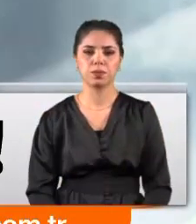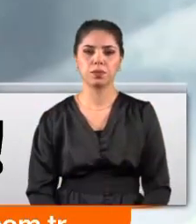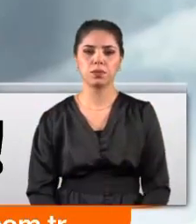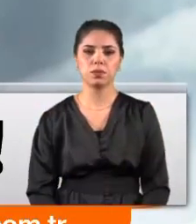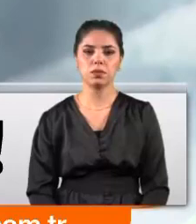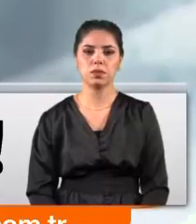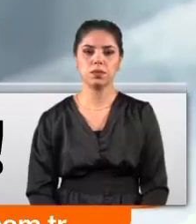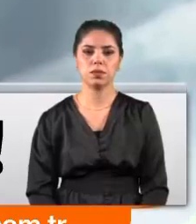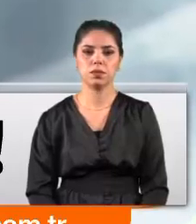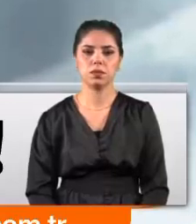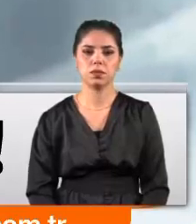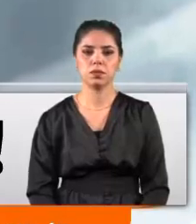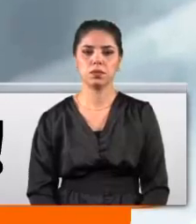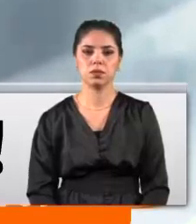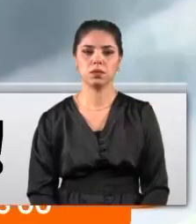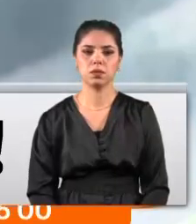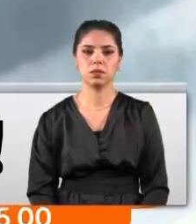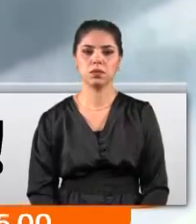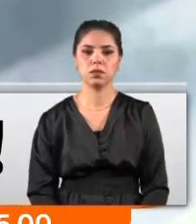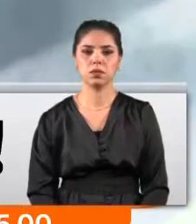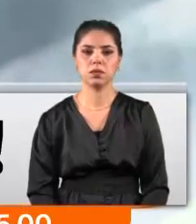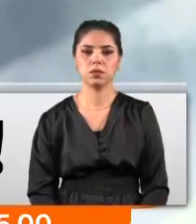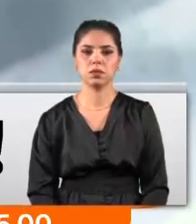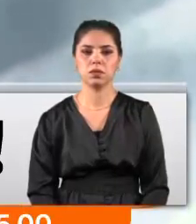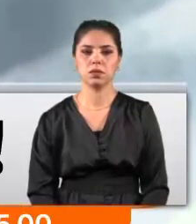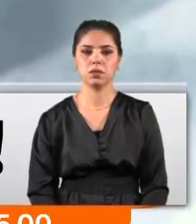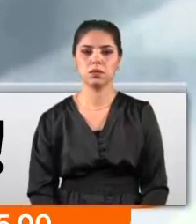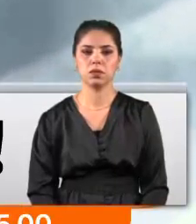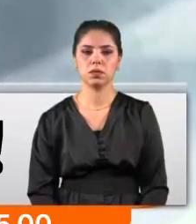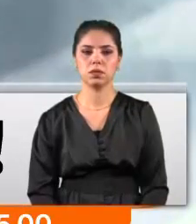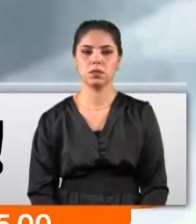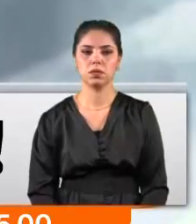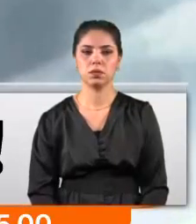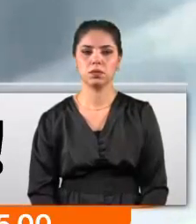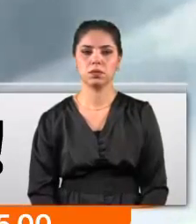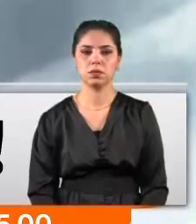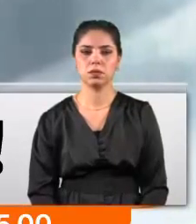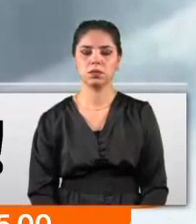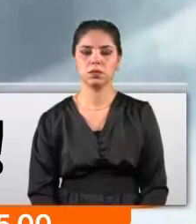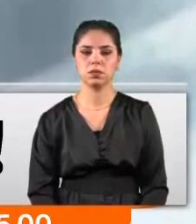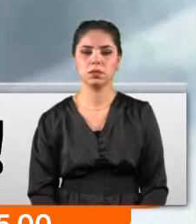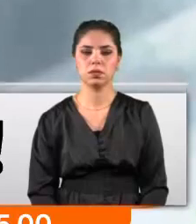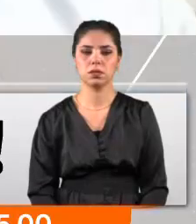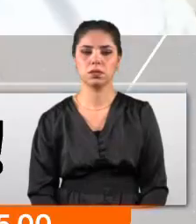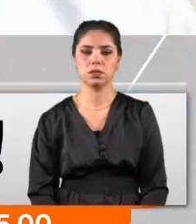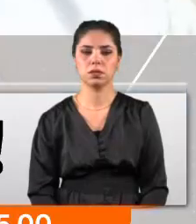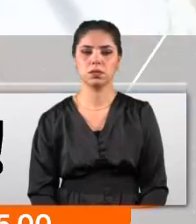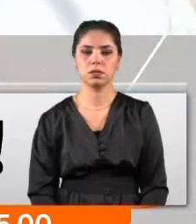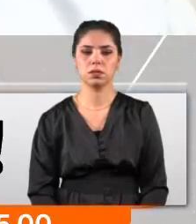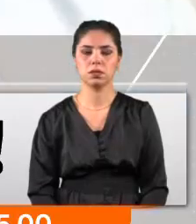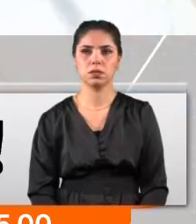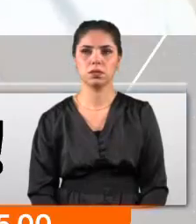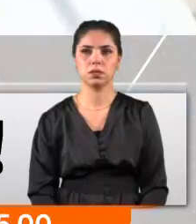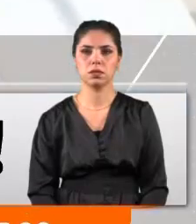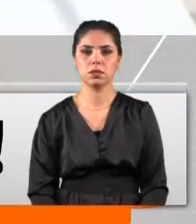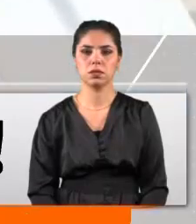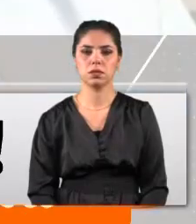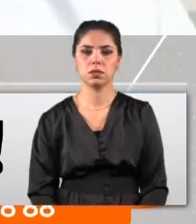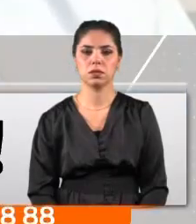altında sinirli nasıl hani hakimiyetini sağlayacaklarını bilmediğimiz için ateş düştüğü yeri yakar. Tutuklama bir tedbir